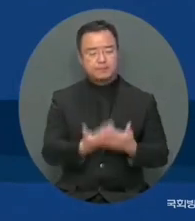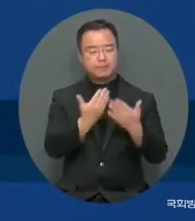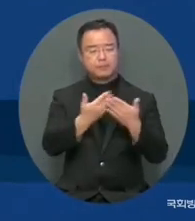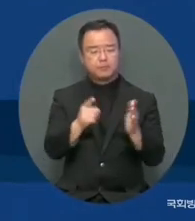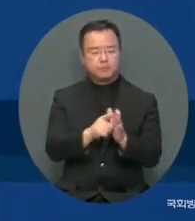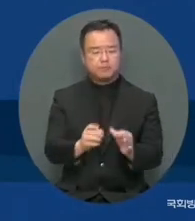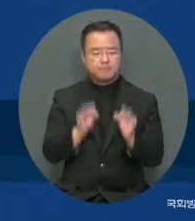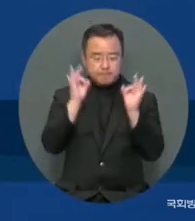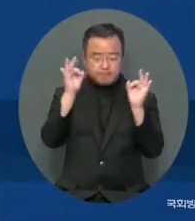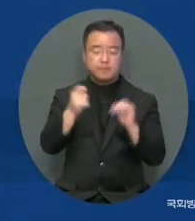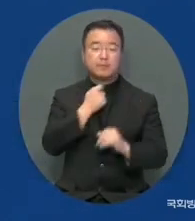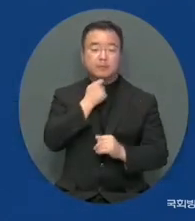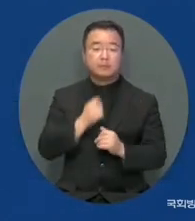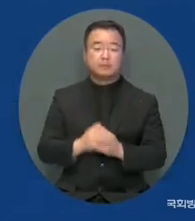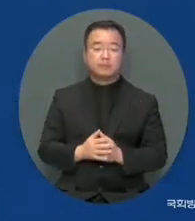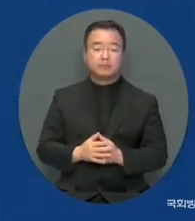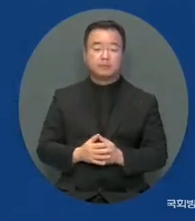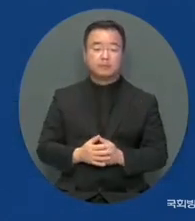힘쓰겠습니다.